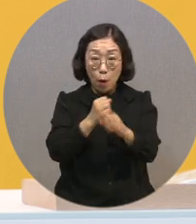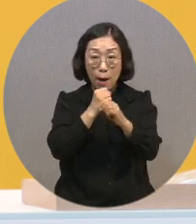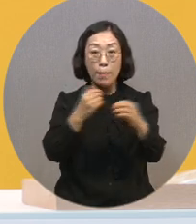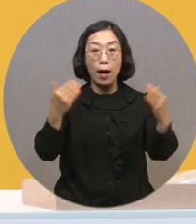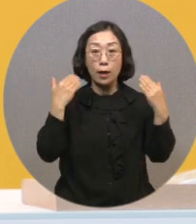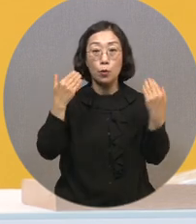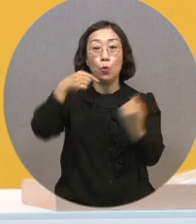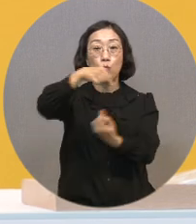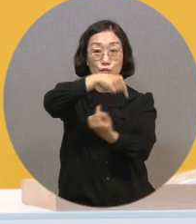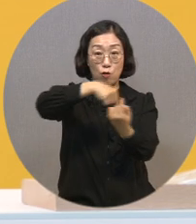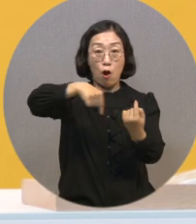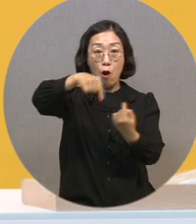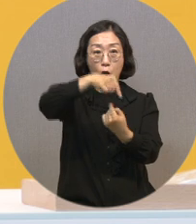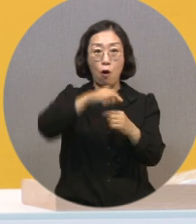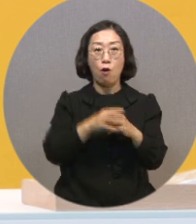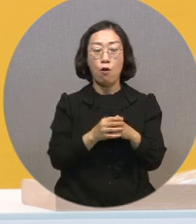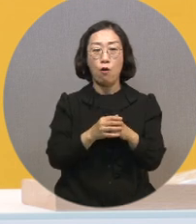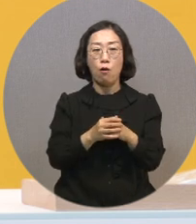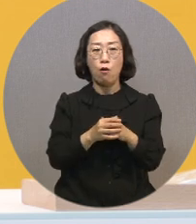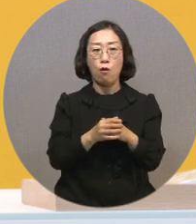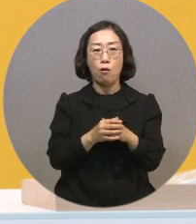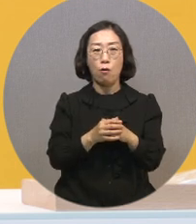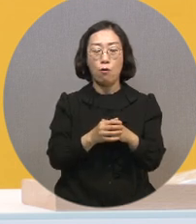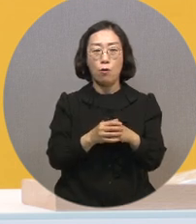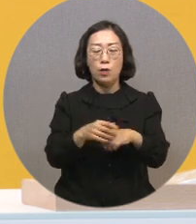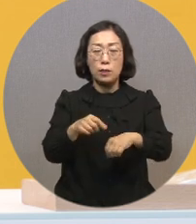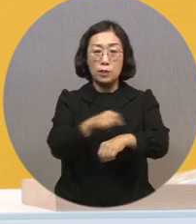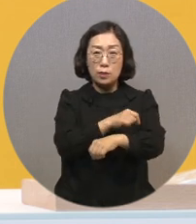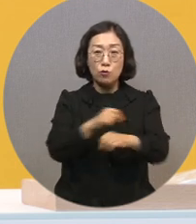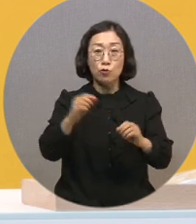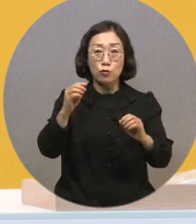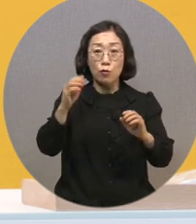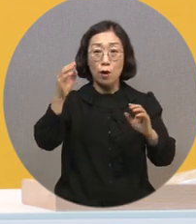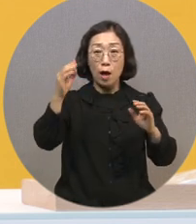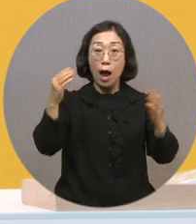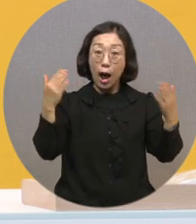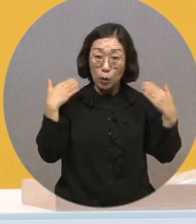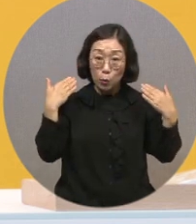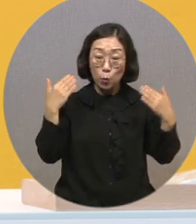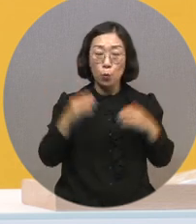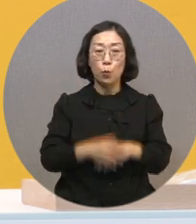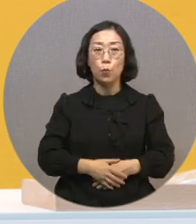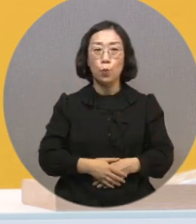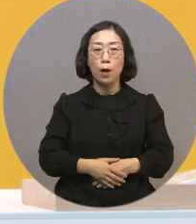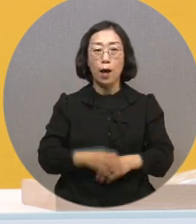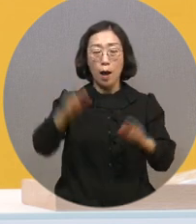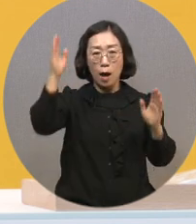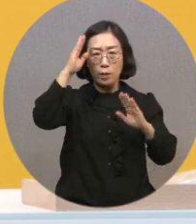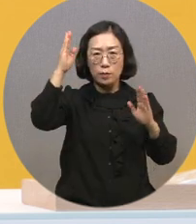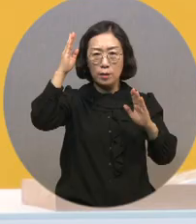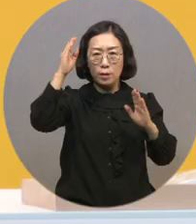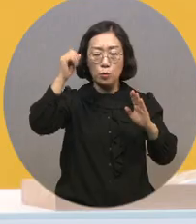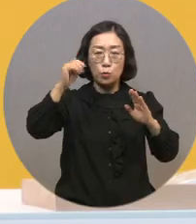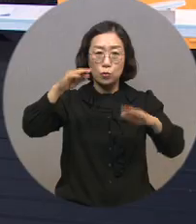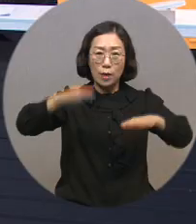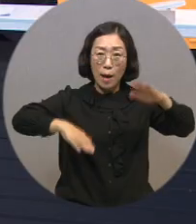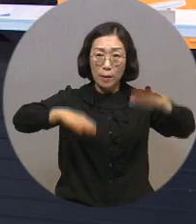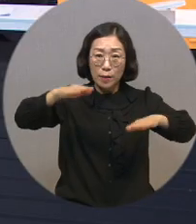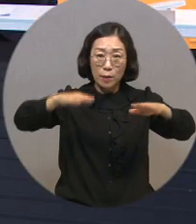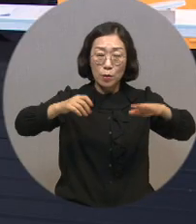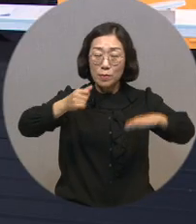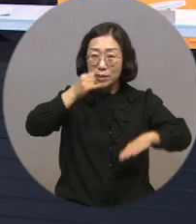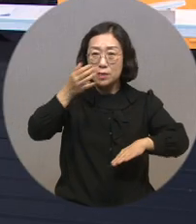부분은 특별히 특수학교 학생들을 차이가 있을지언정 차별해서는 안